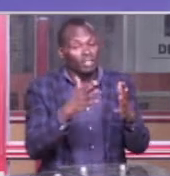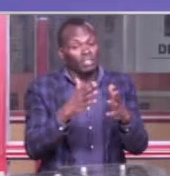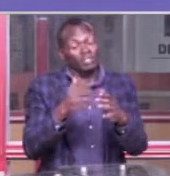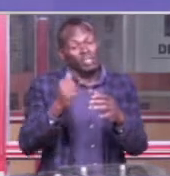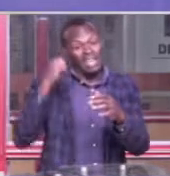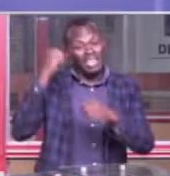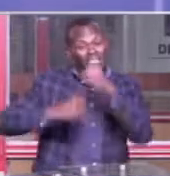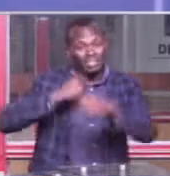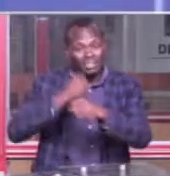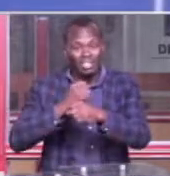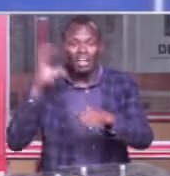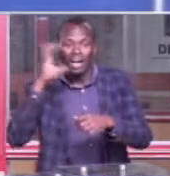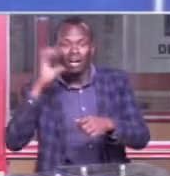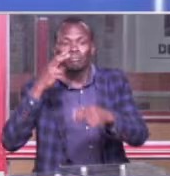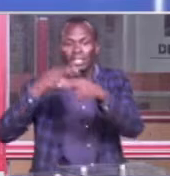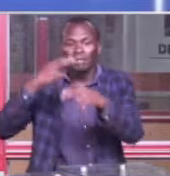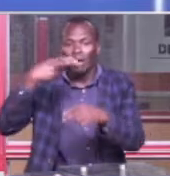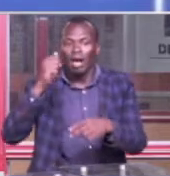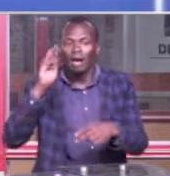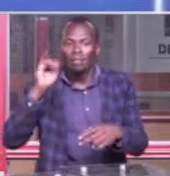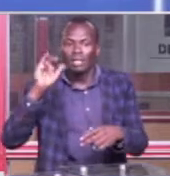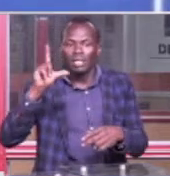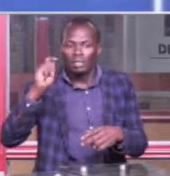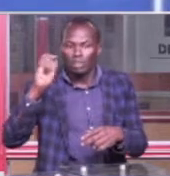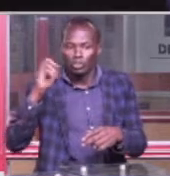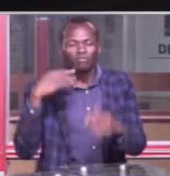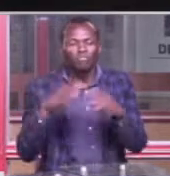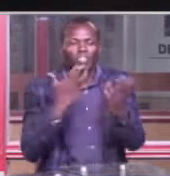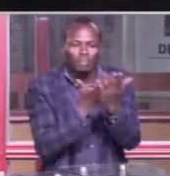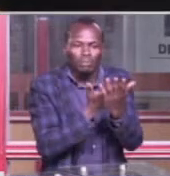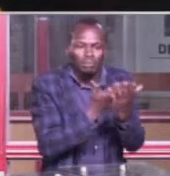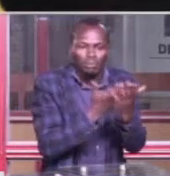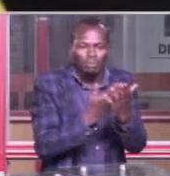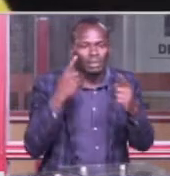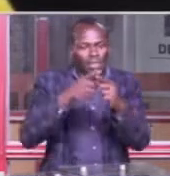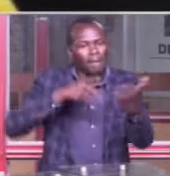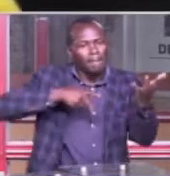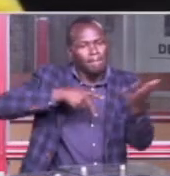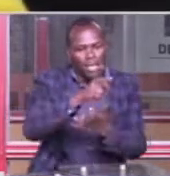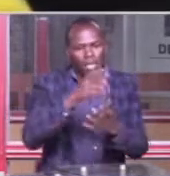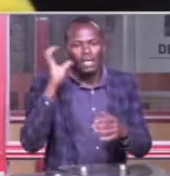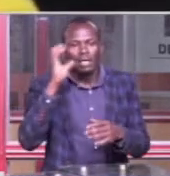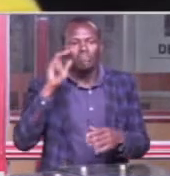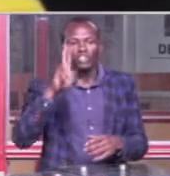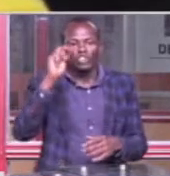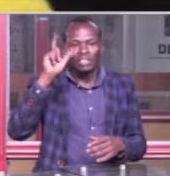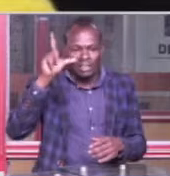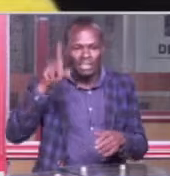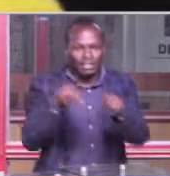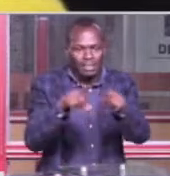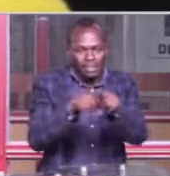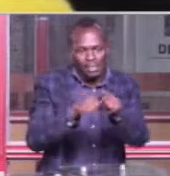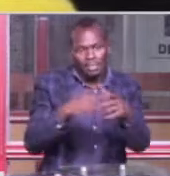okugiremesa okugula UTL. Omwaka gwe gumu amawulire gasaasaananga Anite bwe yali adduse mu ggwanga lwa nsonga